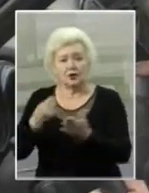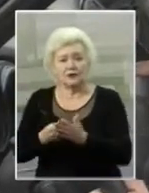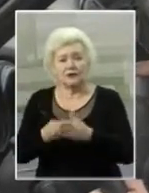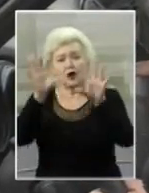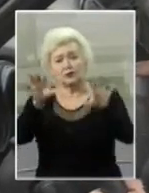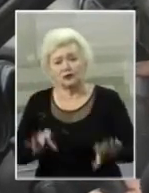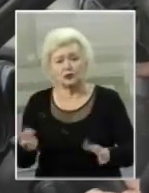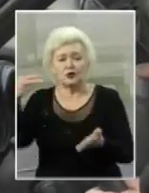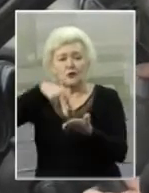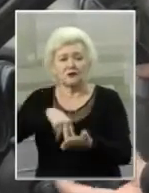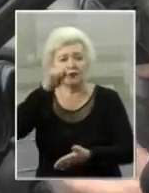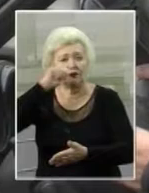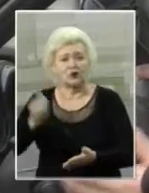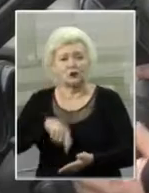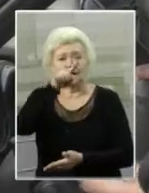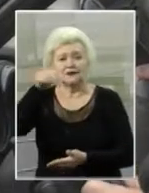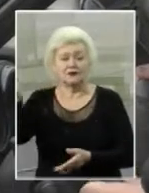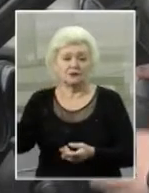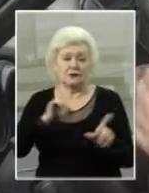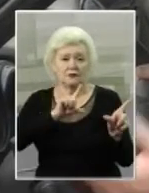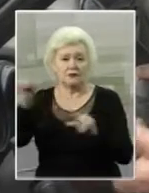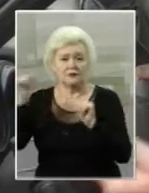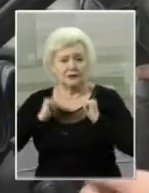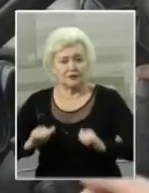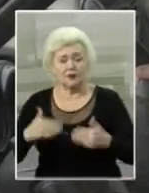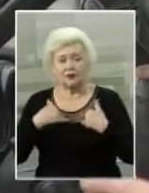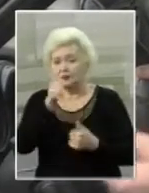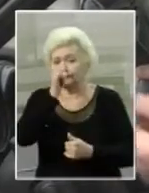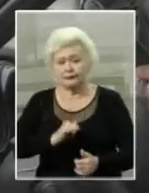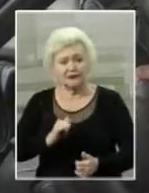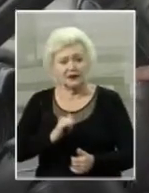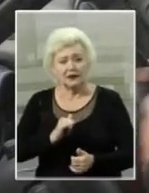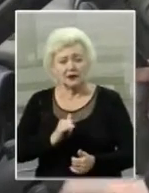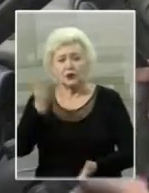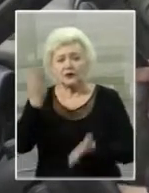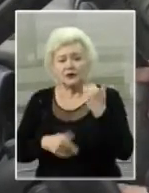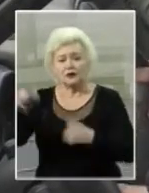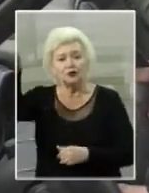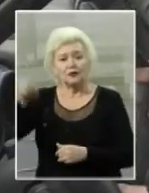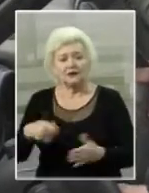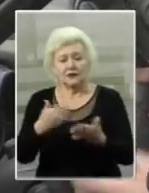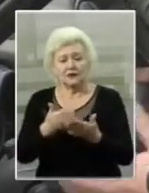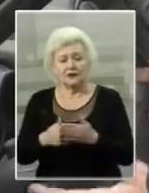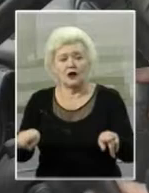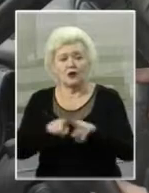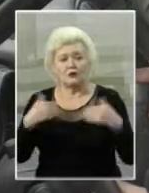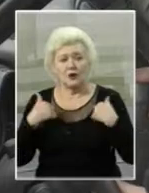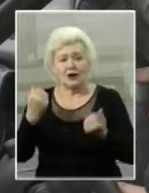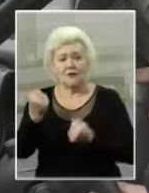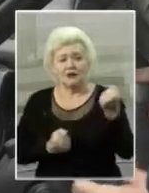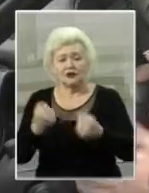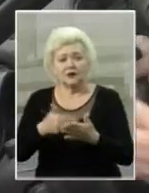розмитнив, поставив на українські номери і їздиш. Нам цього не дають. Якщо ти пригнав, ось як моя машина,